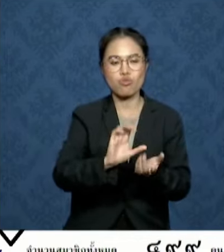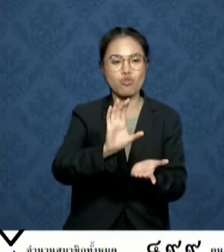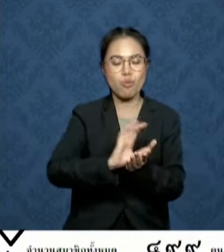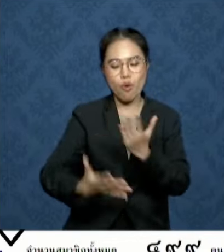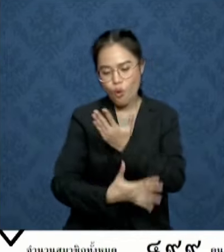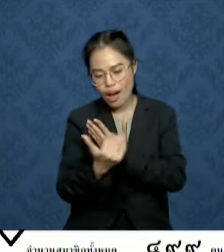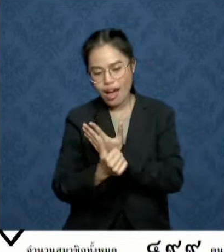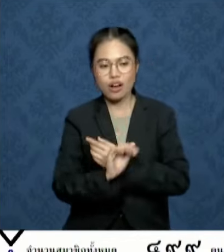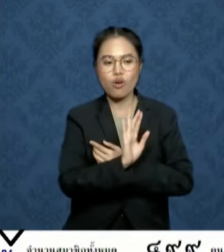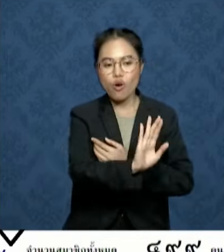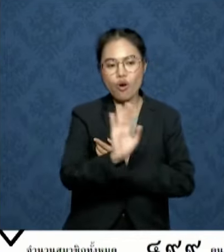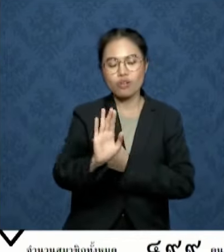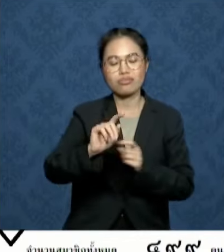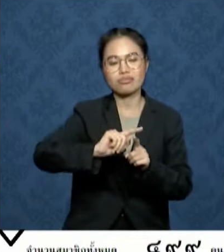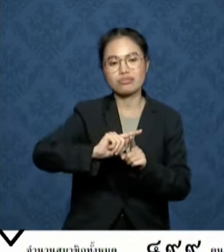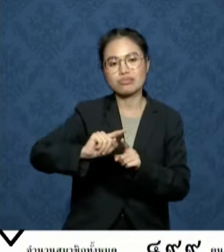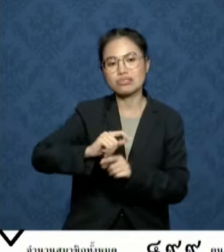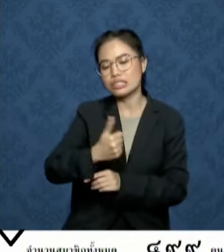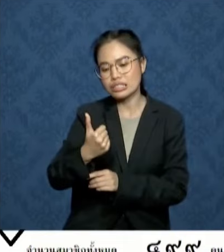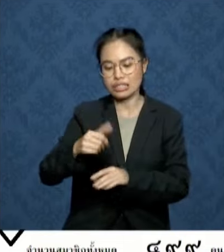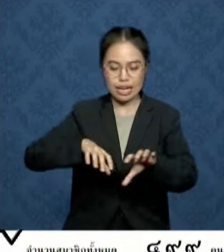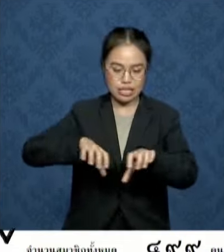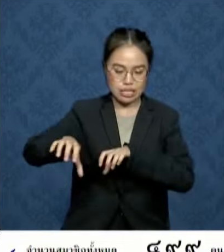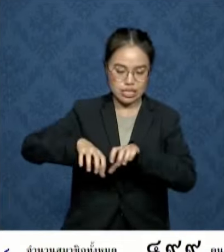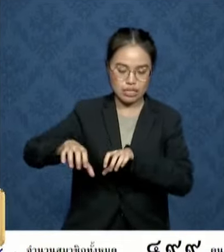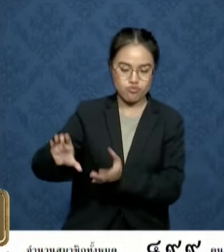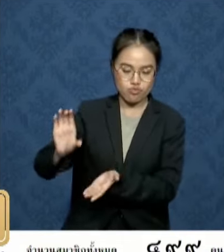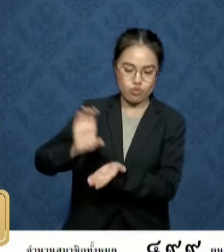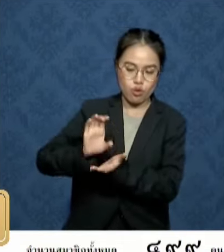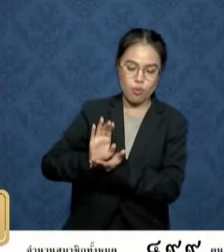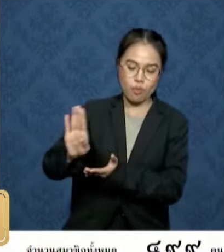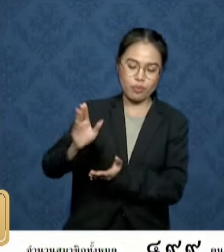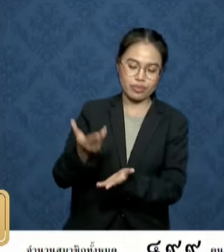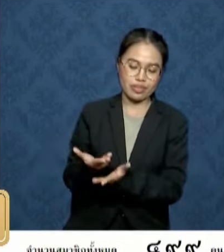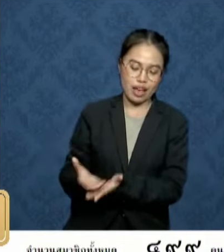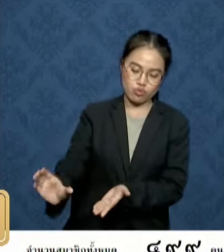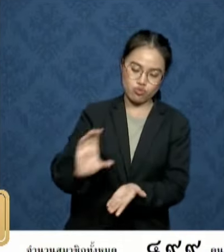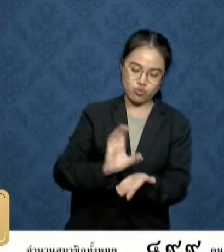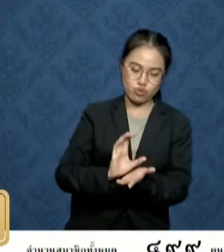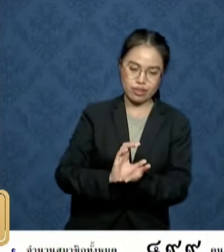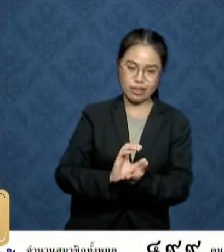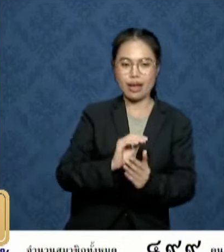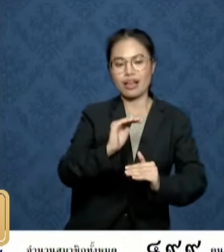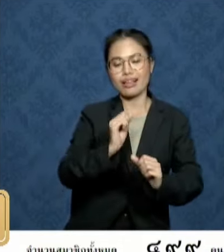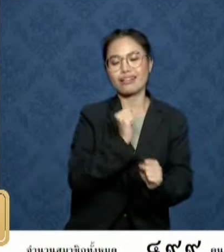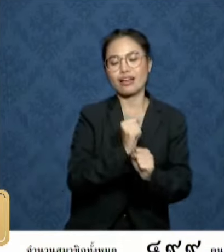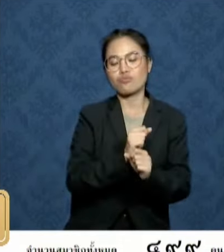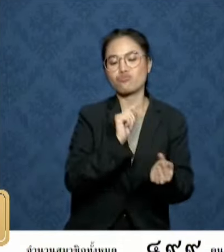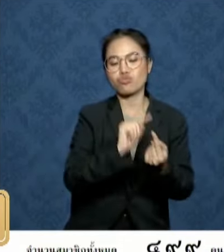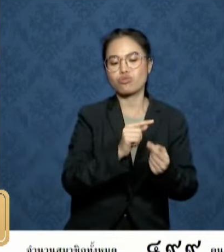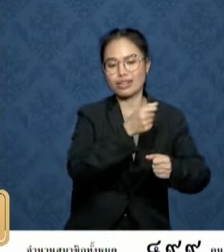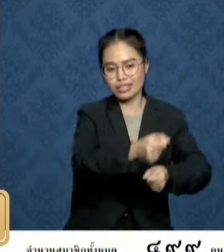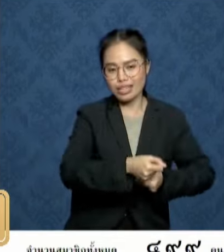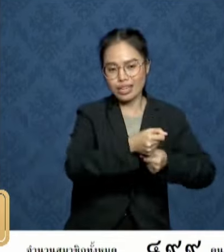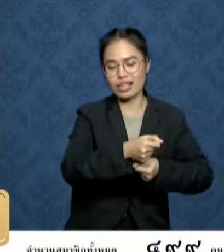โอกาสนะครับแทนทจะจสารงบประมาณทเป็งบลงทุนเพื่สางอนาคตให้กับเกษตรกรและ SME ไท